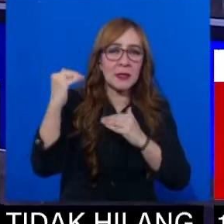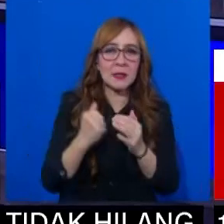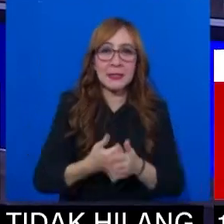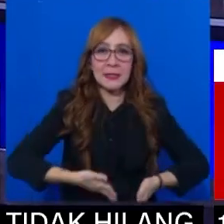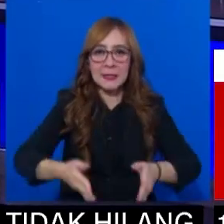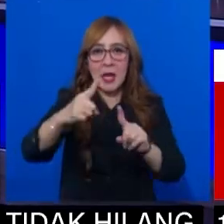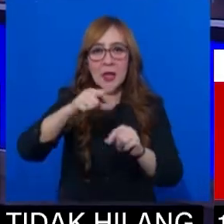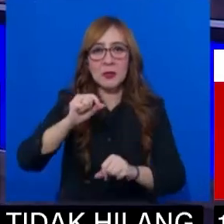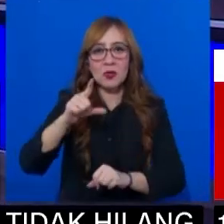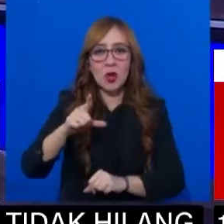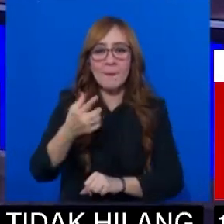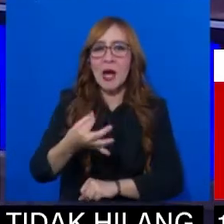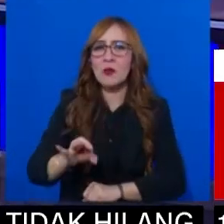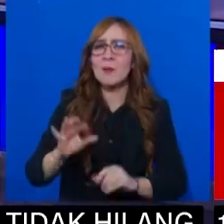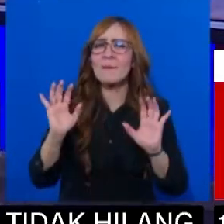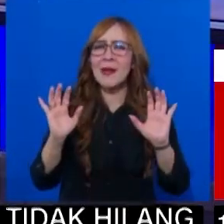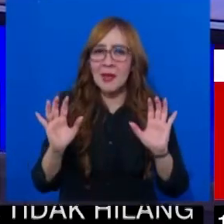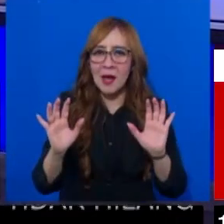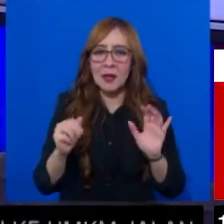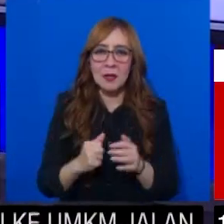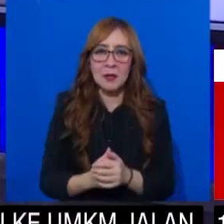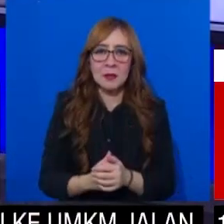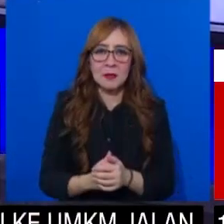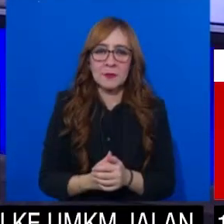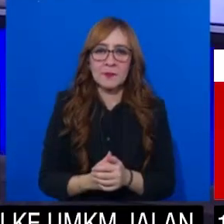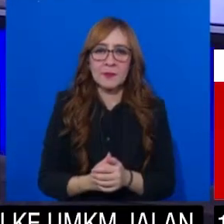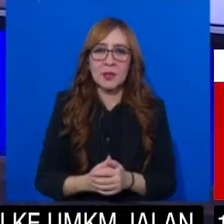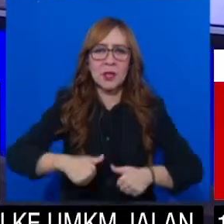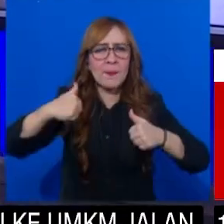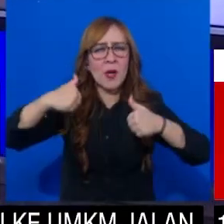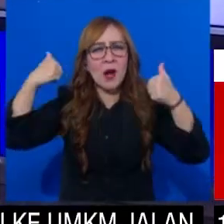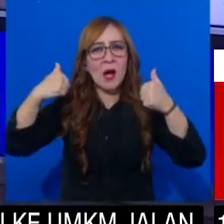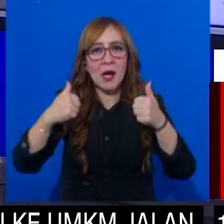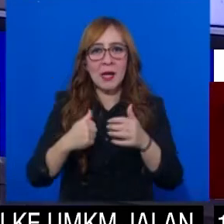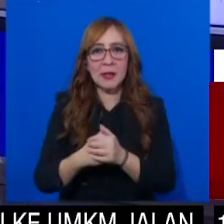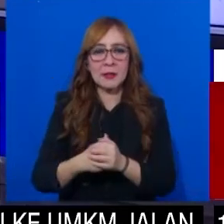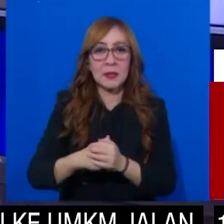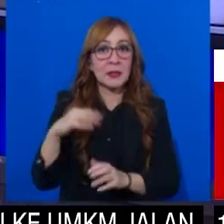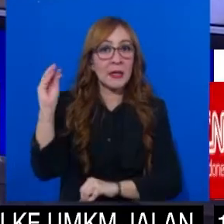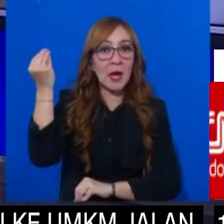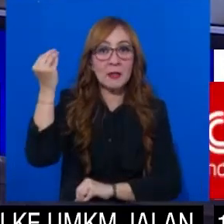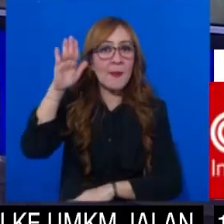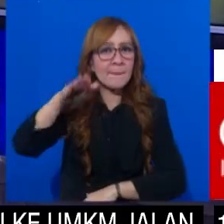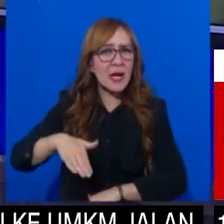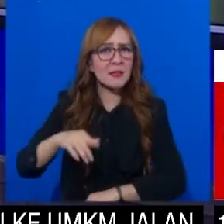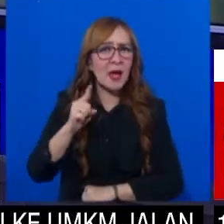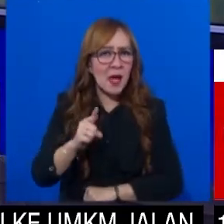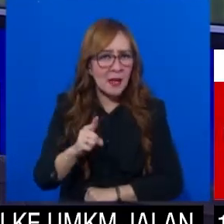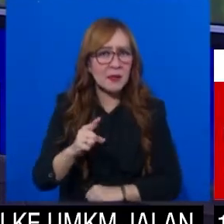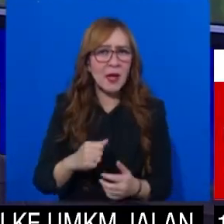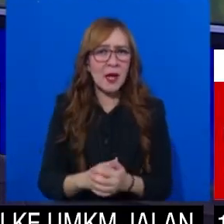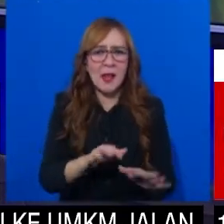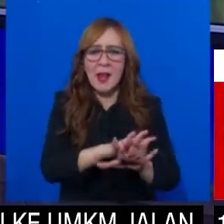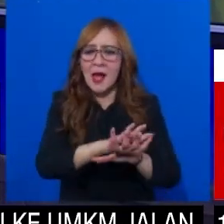banyak dibangun demi mengatasi kemacetan. Ternyata di tengah kemegahan kota metropolitan masih ada sejengkal